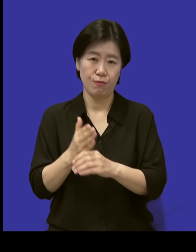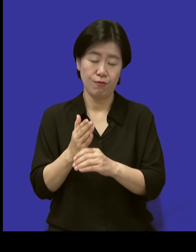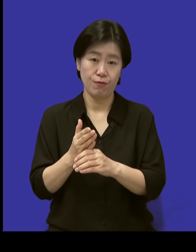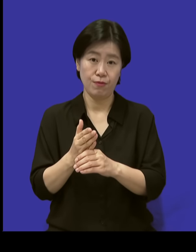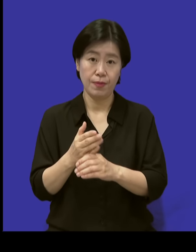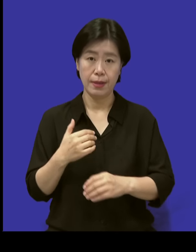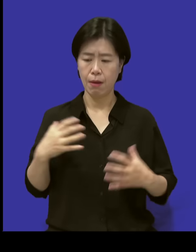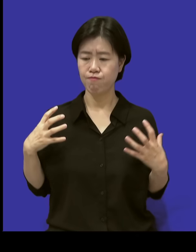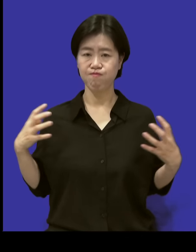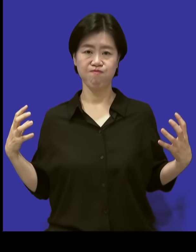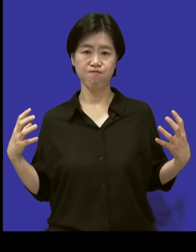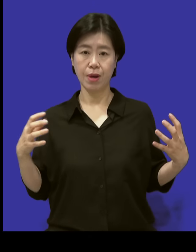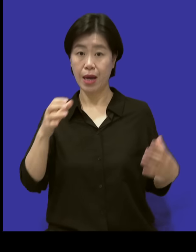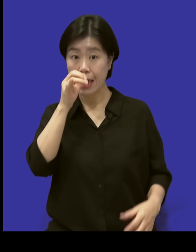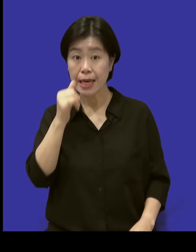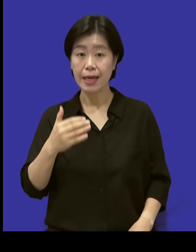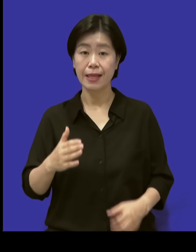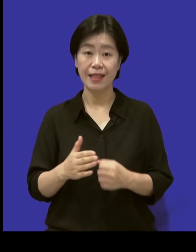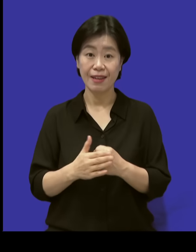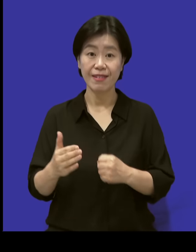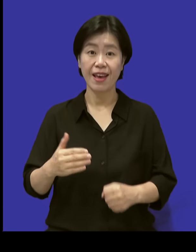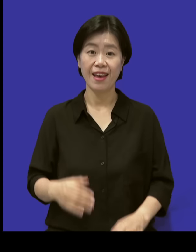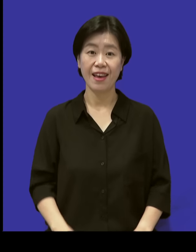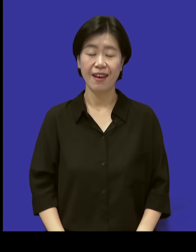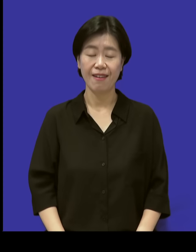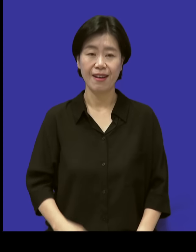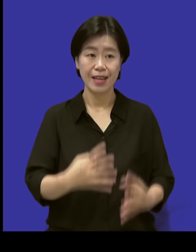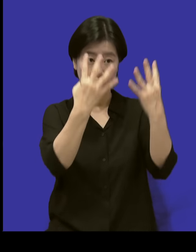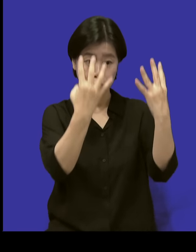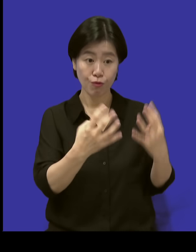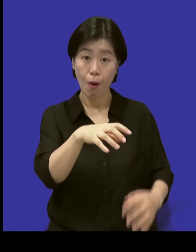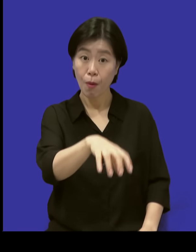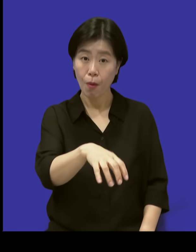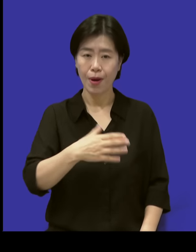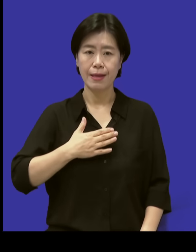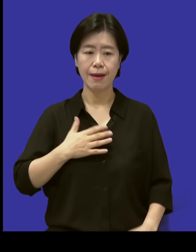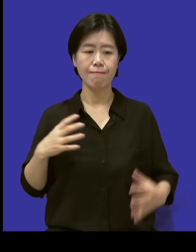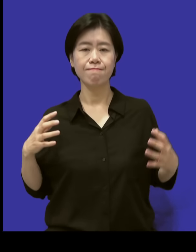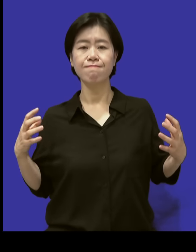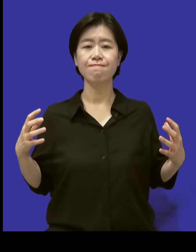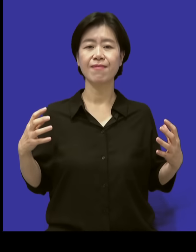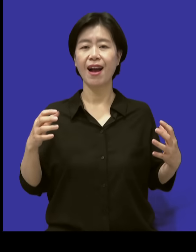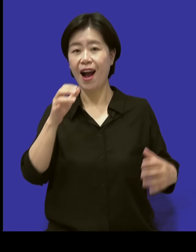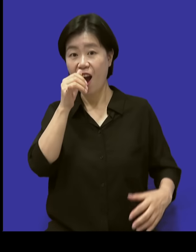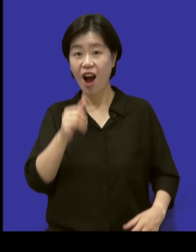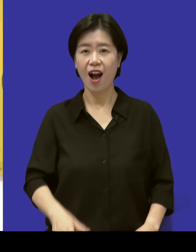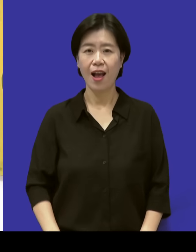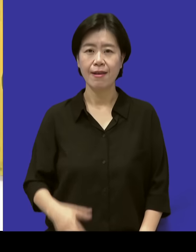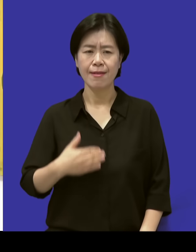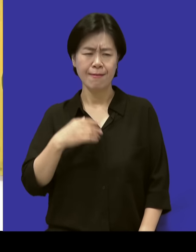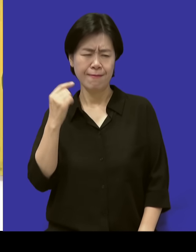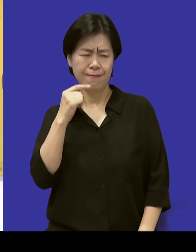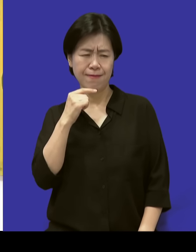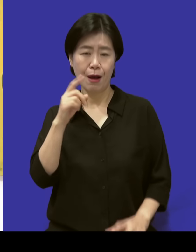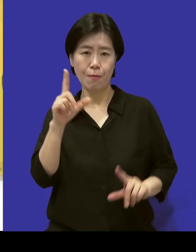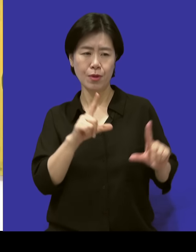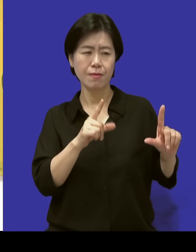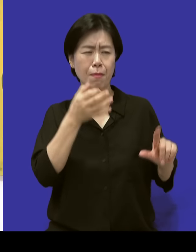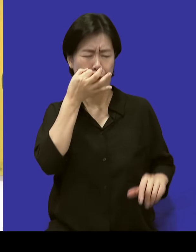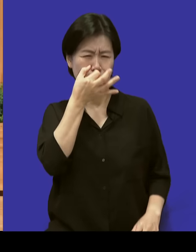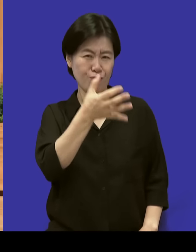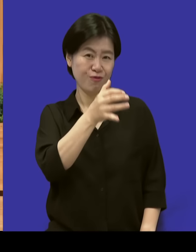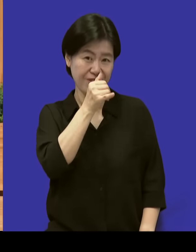수용자들한테서 조금 뭐 좀 유명한 약간 선망 약간 네. 그렇게 제격하신 분이 별로 없죠. 그리고 제가 거기에서 이제 약간 저승사자